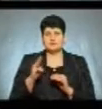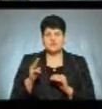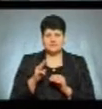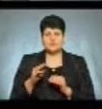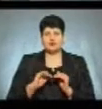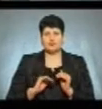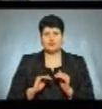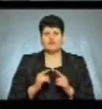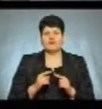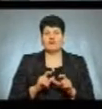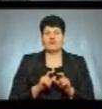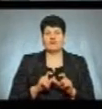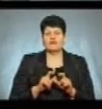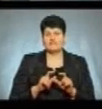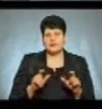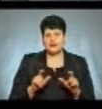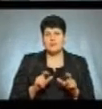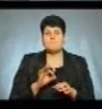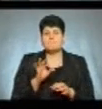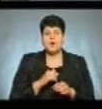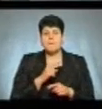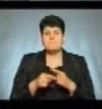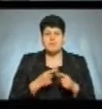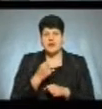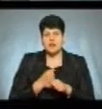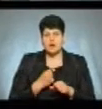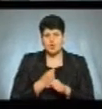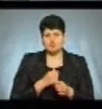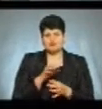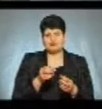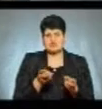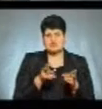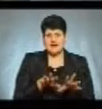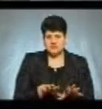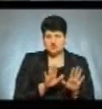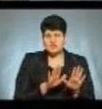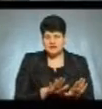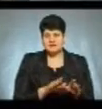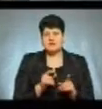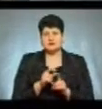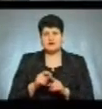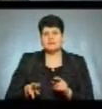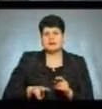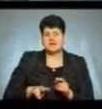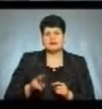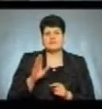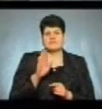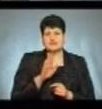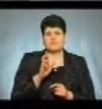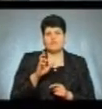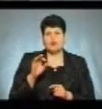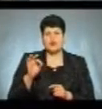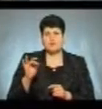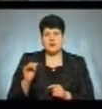філії «Укрветсанзаводу» про переробку тваринних залишків. За словами радника директора товариства «Біобластер» Василя Воробця,